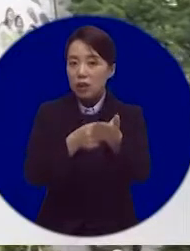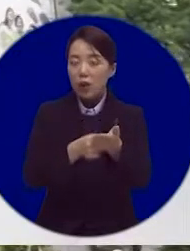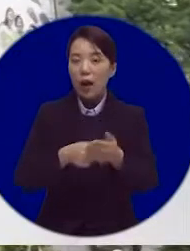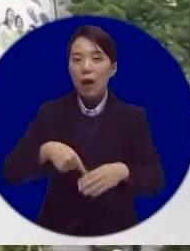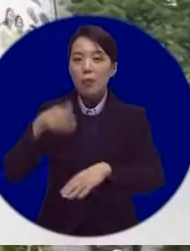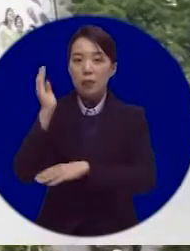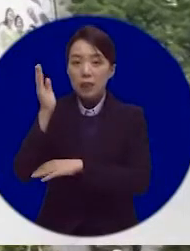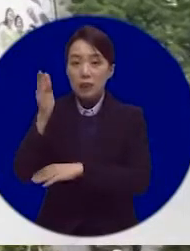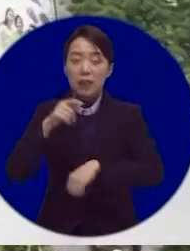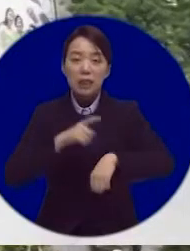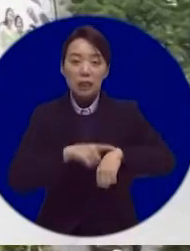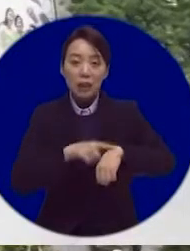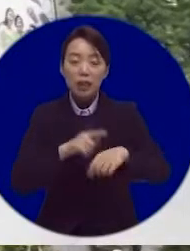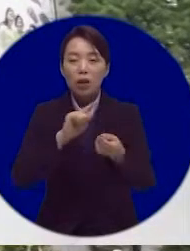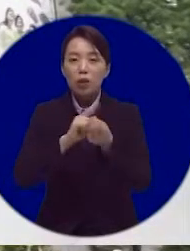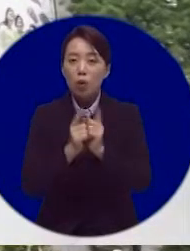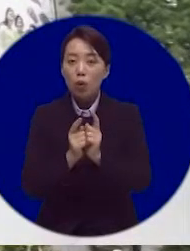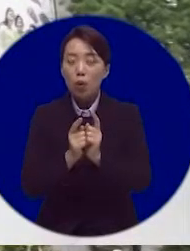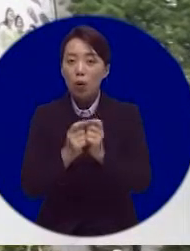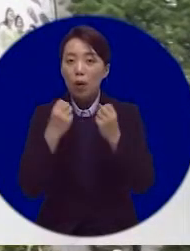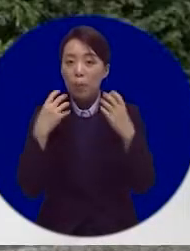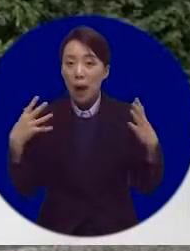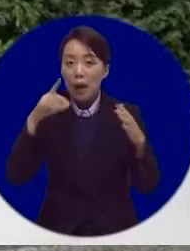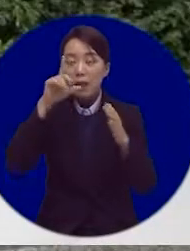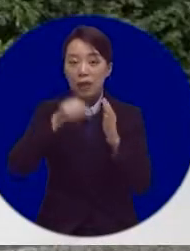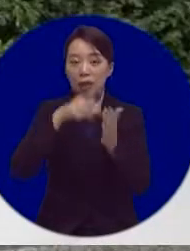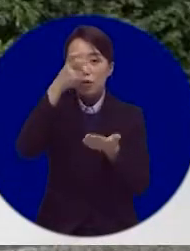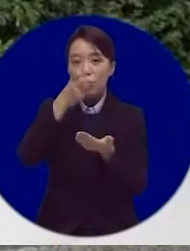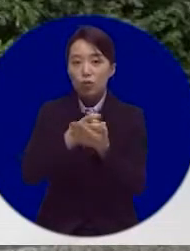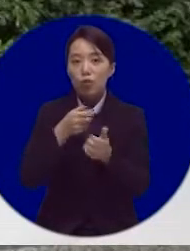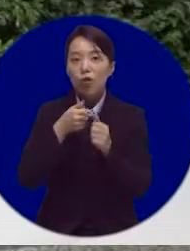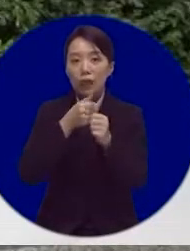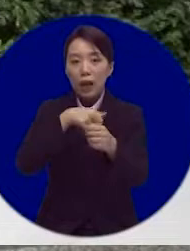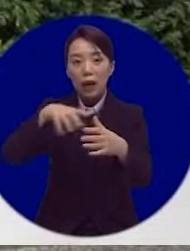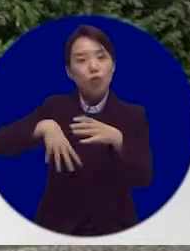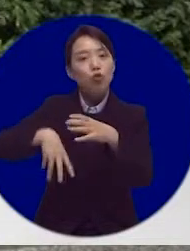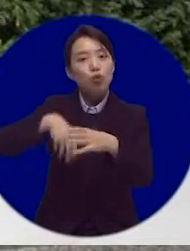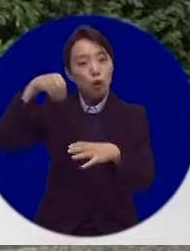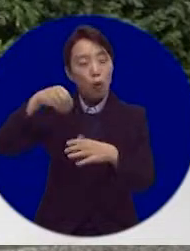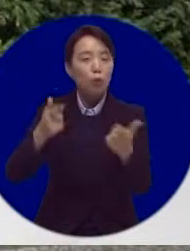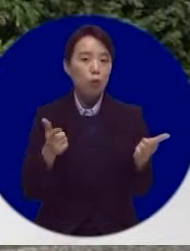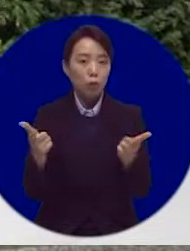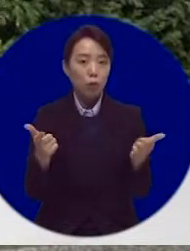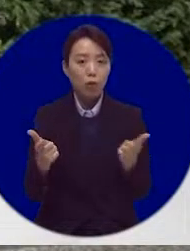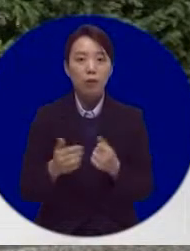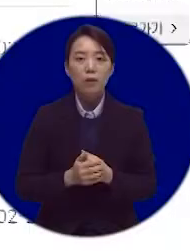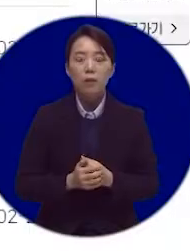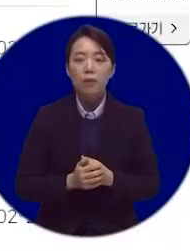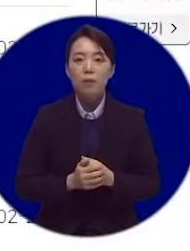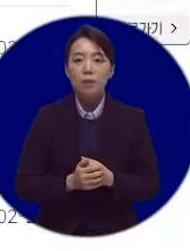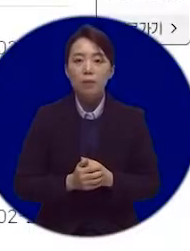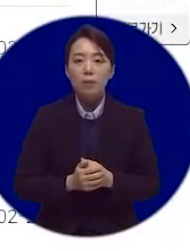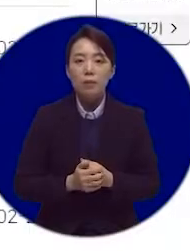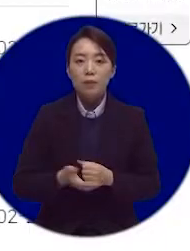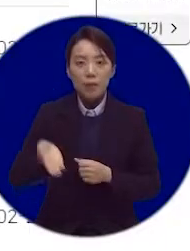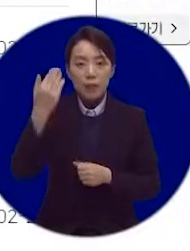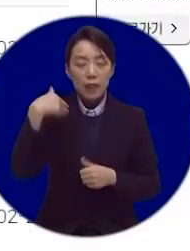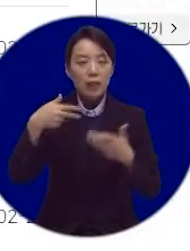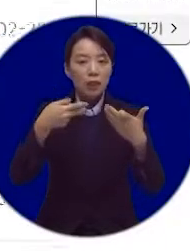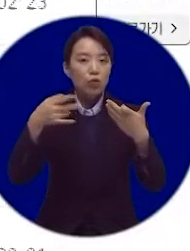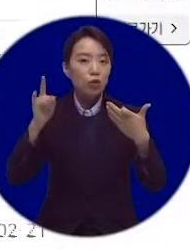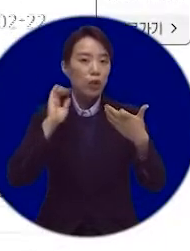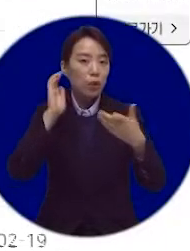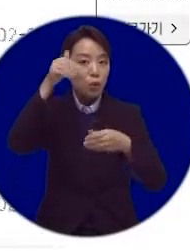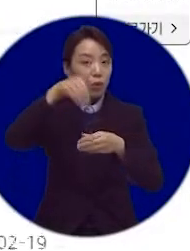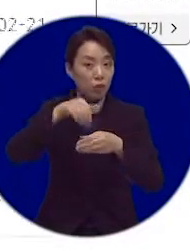연설 시간의 일부가 서로 중첩되는 경우 관련 규정에 따라 추첨 등으로 일정을 조정했습니다. 지난 제19대